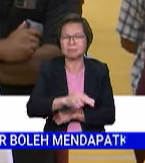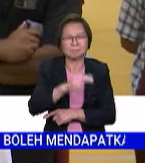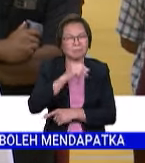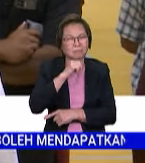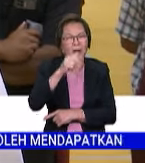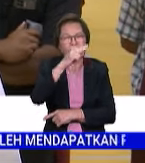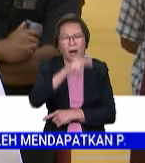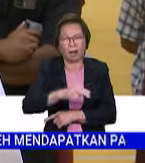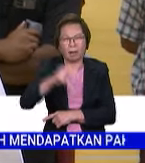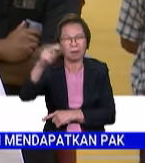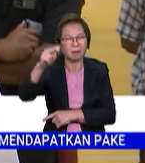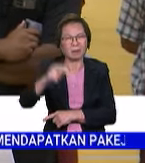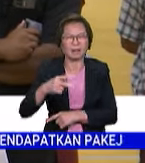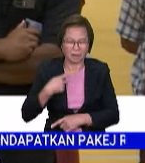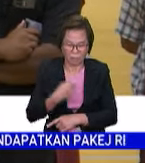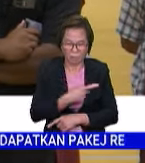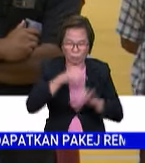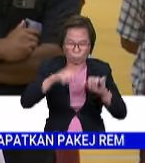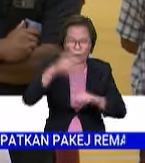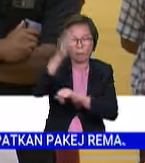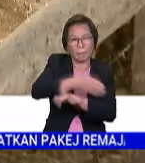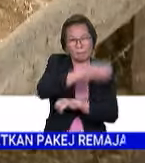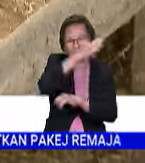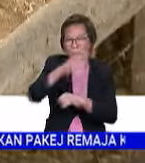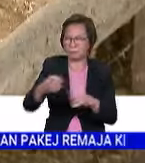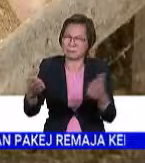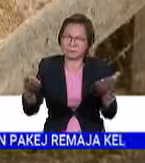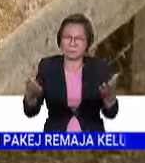pihak kita boleh batalkan. Bukan payah apa.